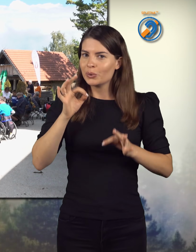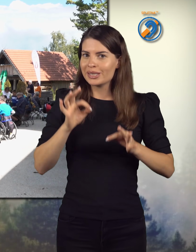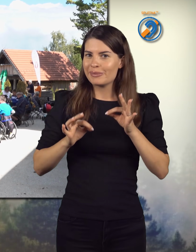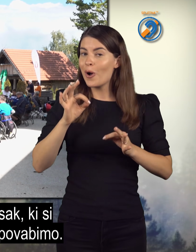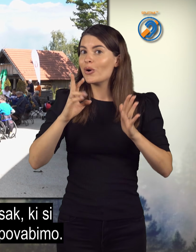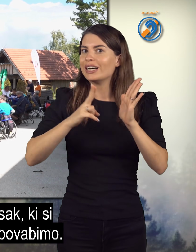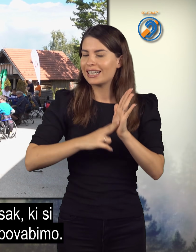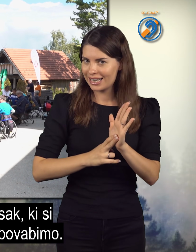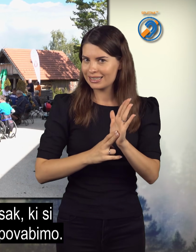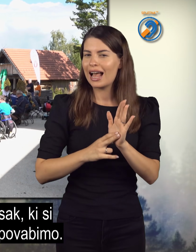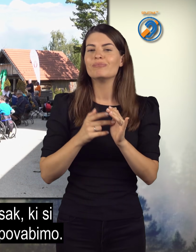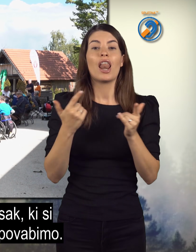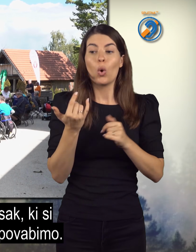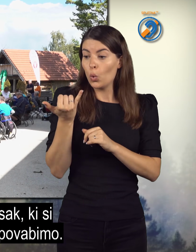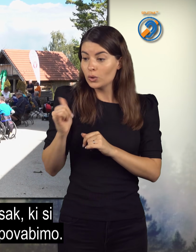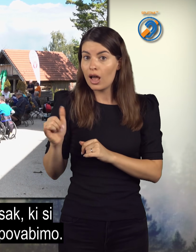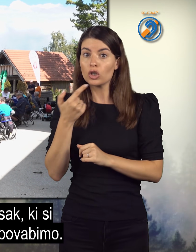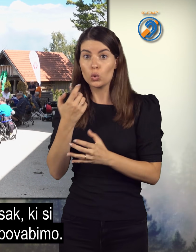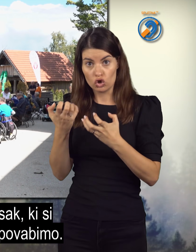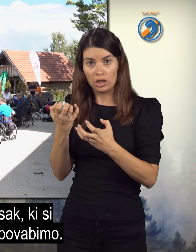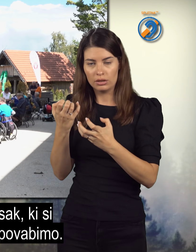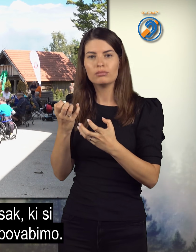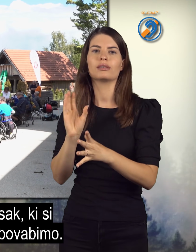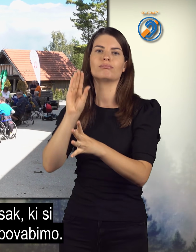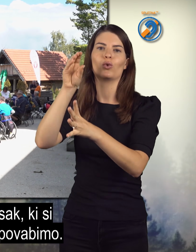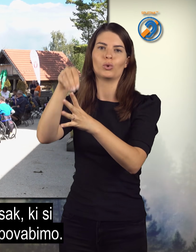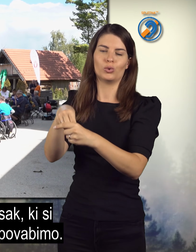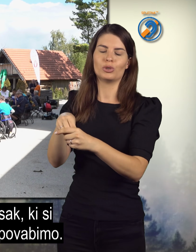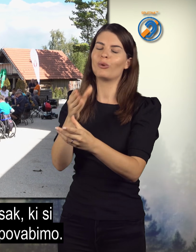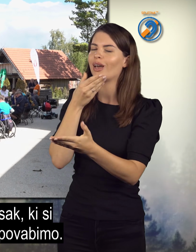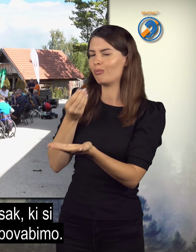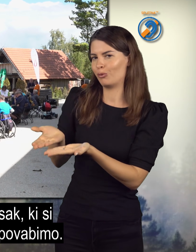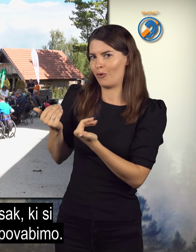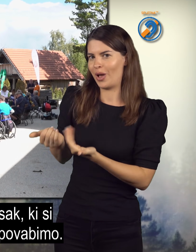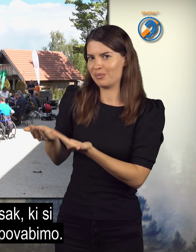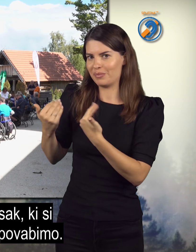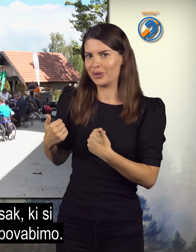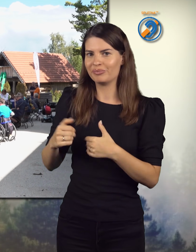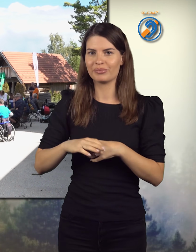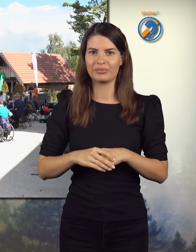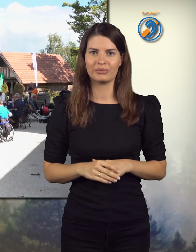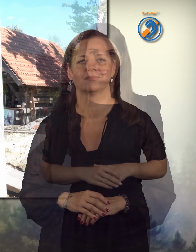tako narediti, da lahko vsak, ki to želi, pride in da ga lepo povabimo.